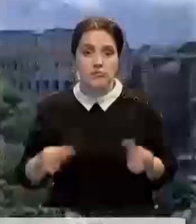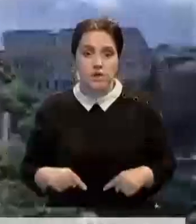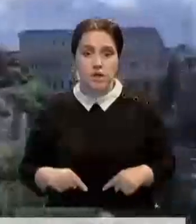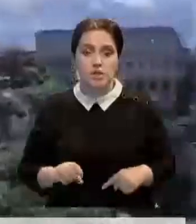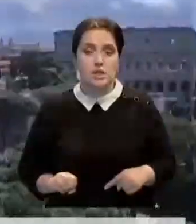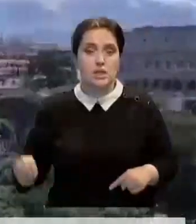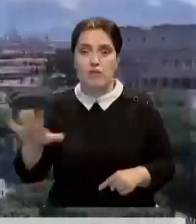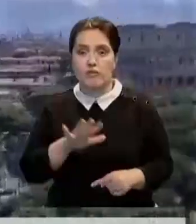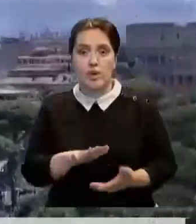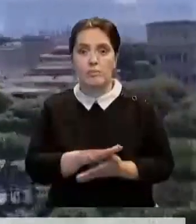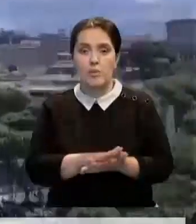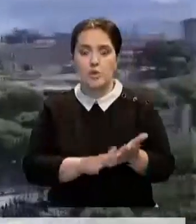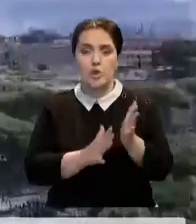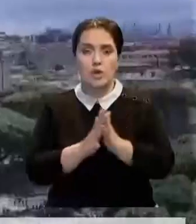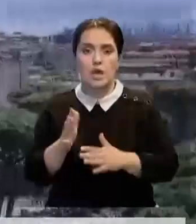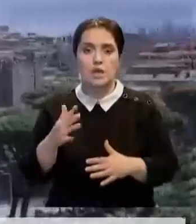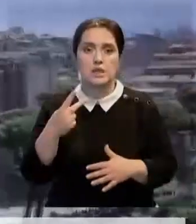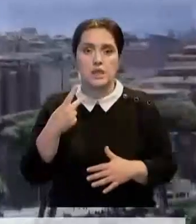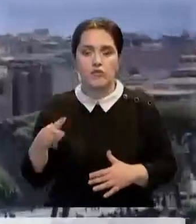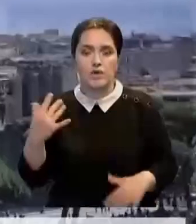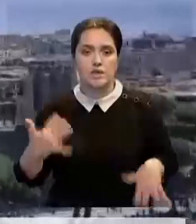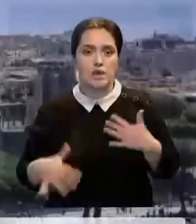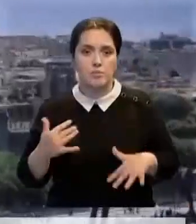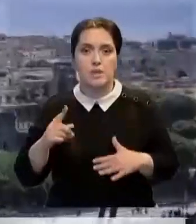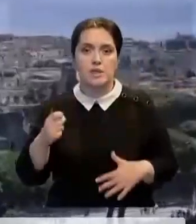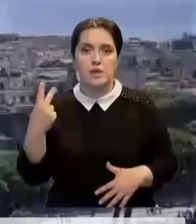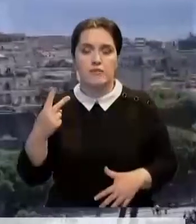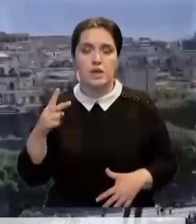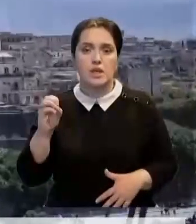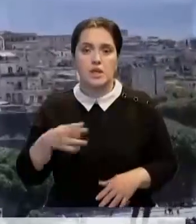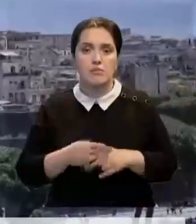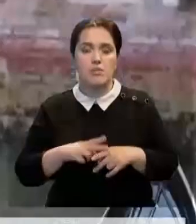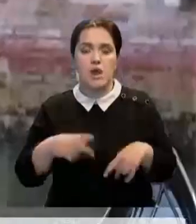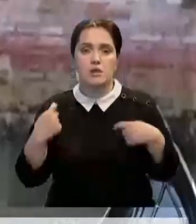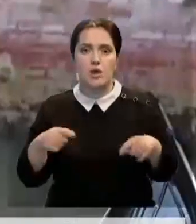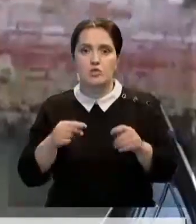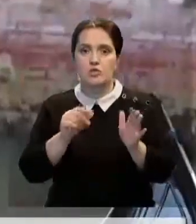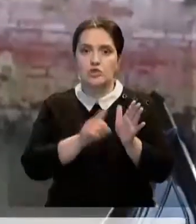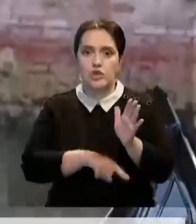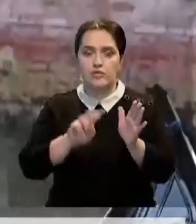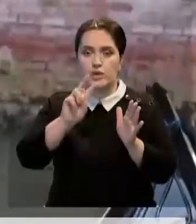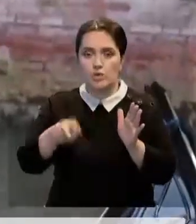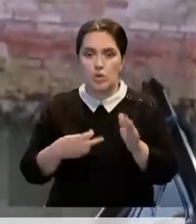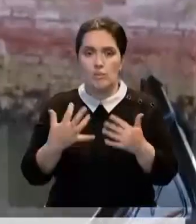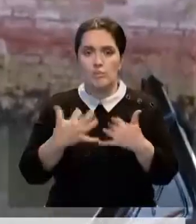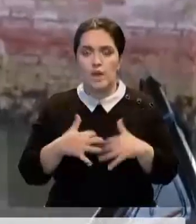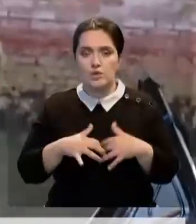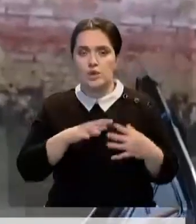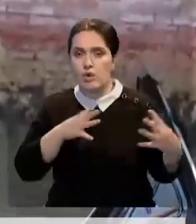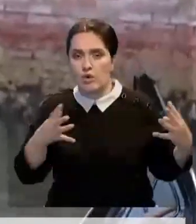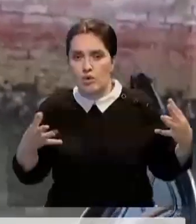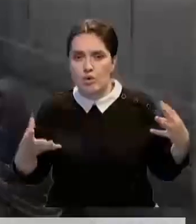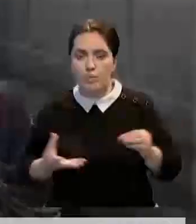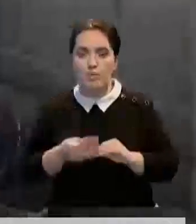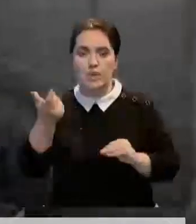скорее всего, продолжит рост. Евро слабеет, и впервые за 20 лет он торгуется дешевле доллара. В отчете Всеобщей конфедерации